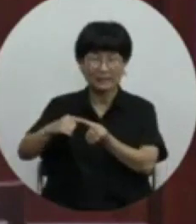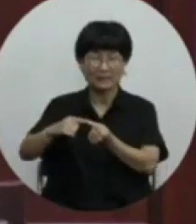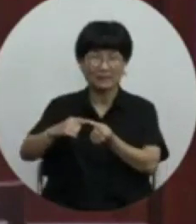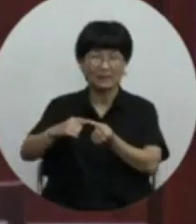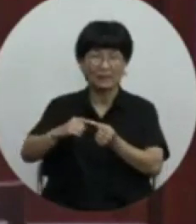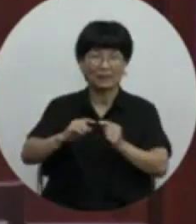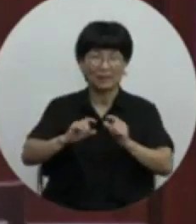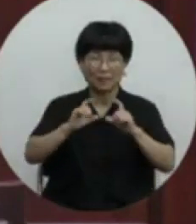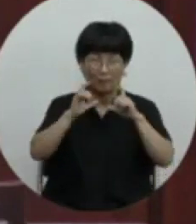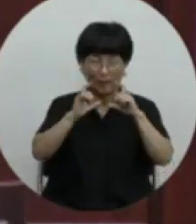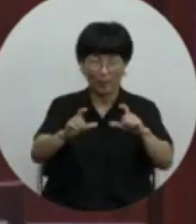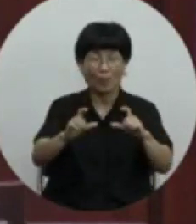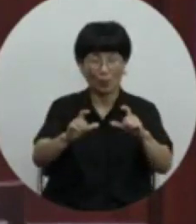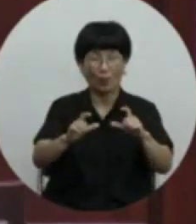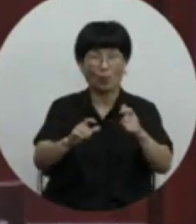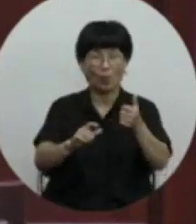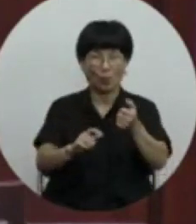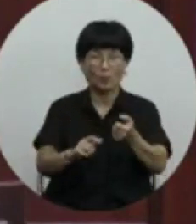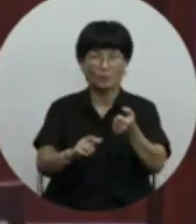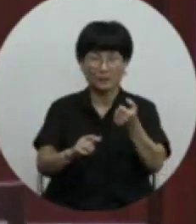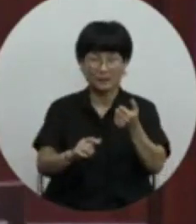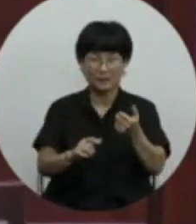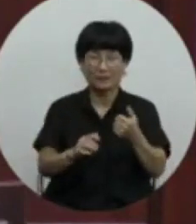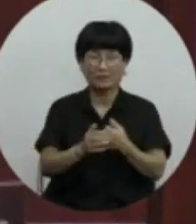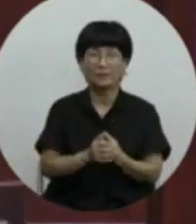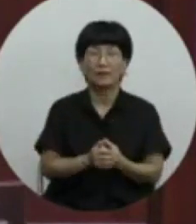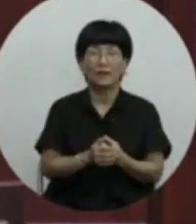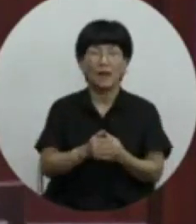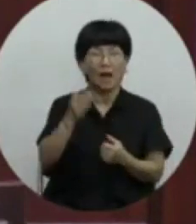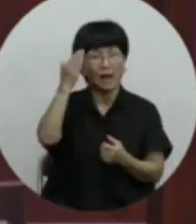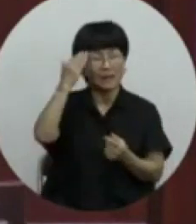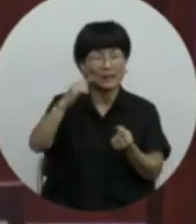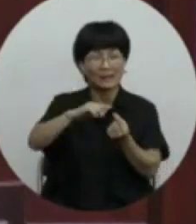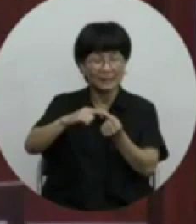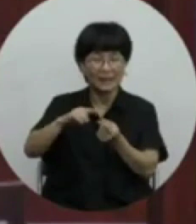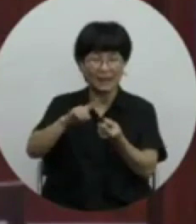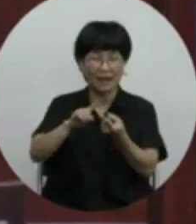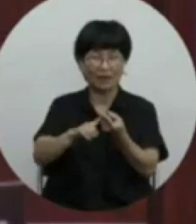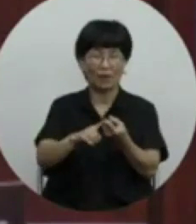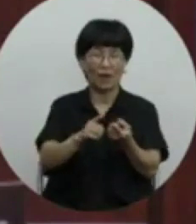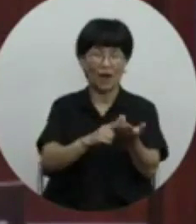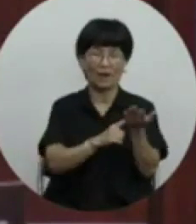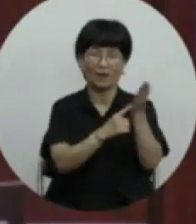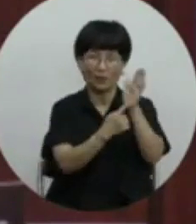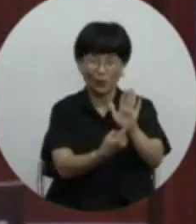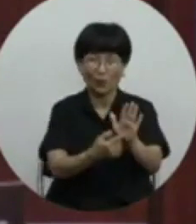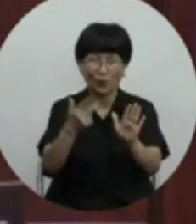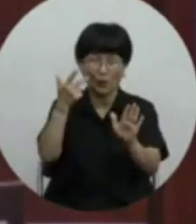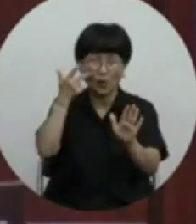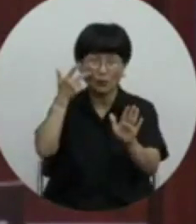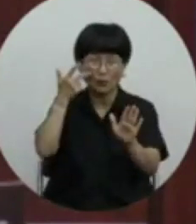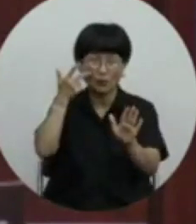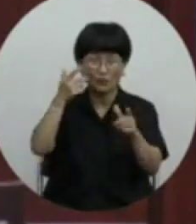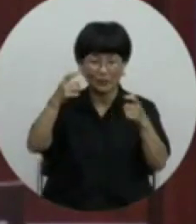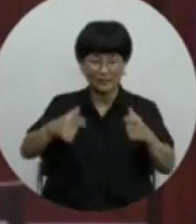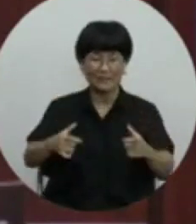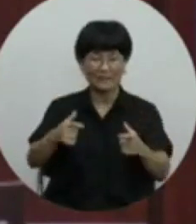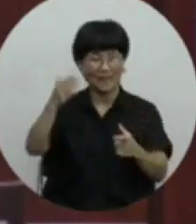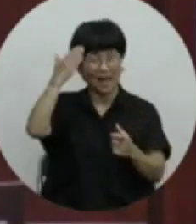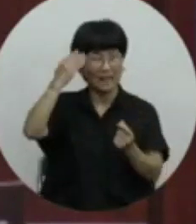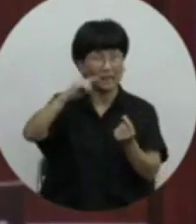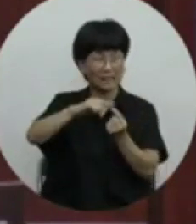제577도를 맞이해 한글의 우수성을 알리고 역사적 가치를 기리며 여주시와 한글의 위상을